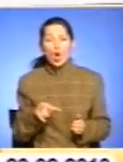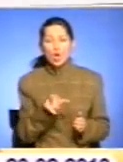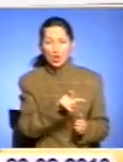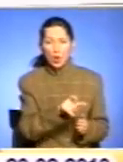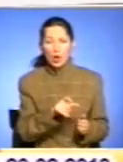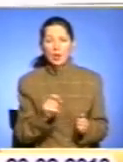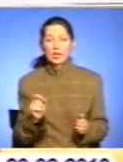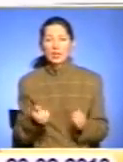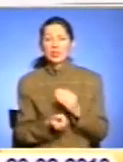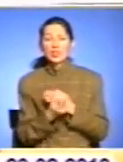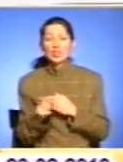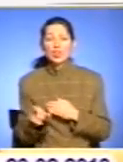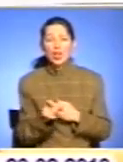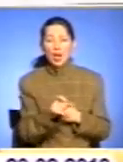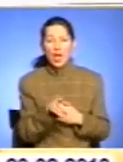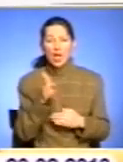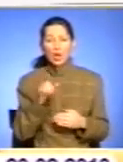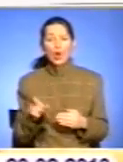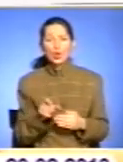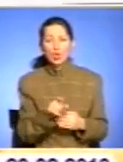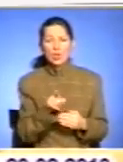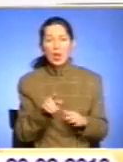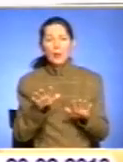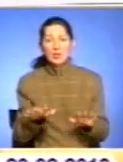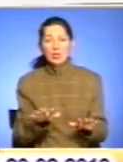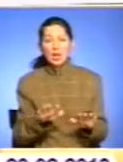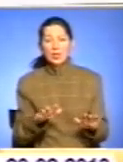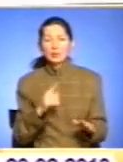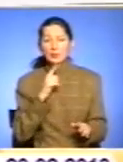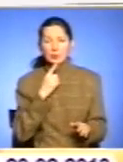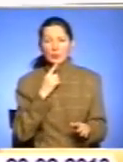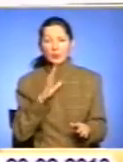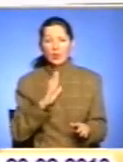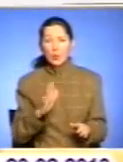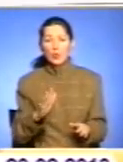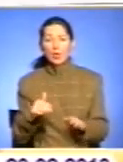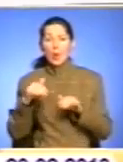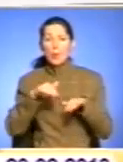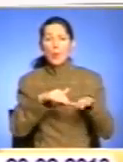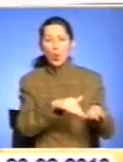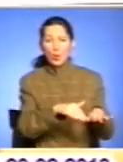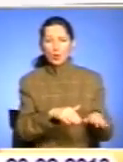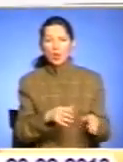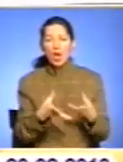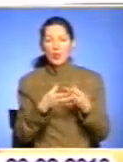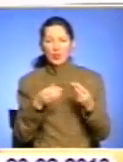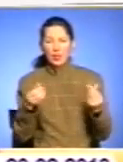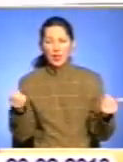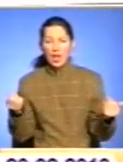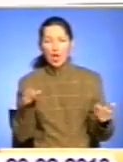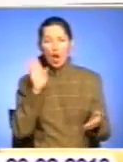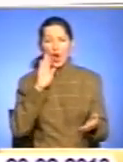ручійків, не ті місця, де затруднений буде пропуск талих вод при